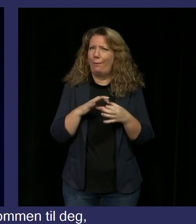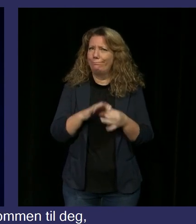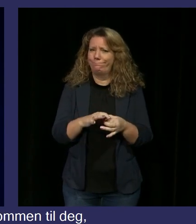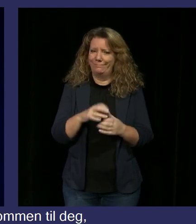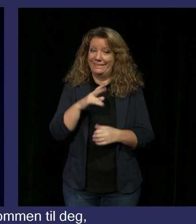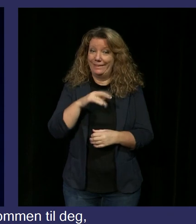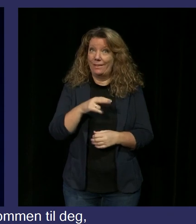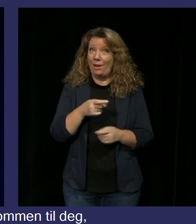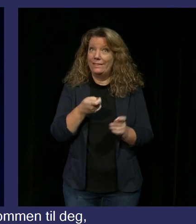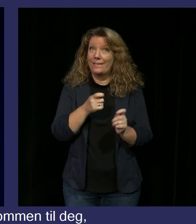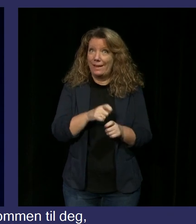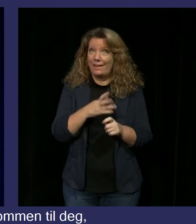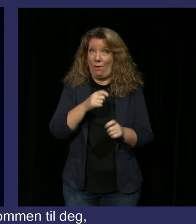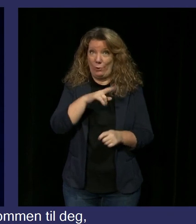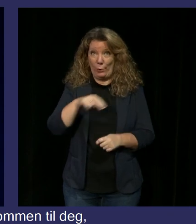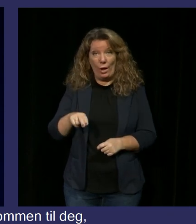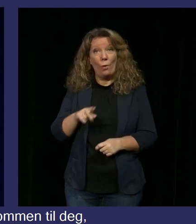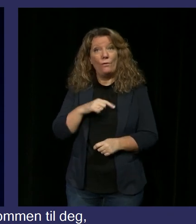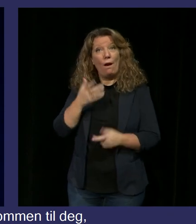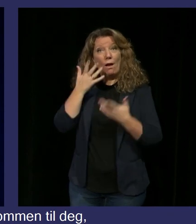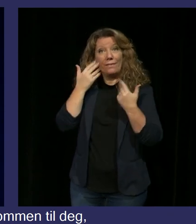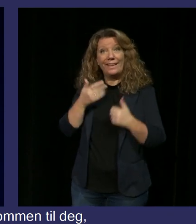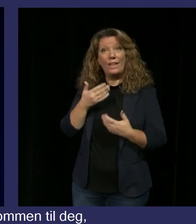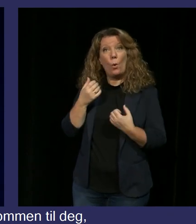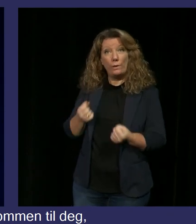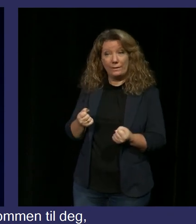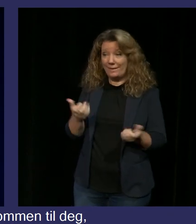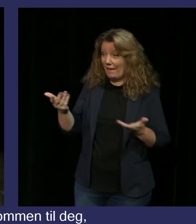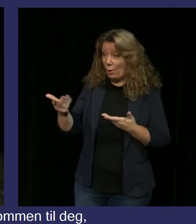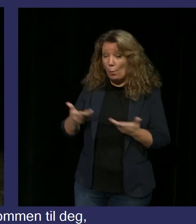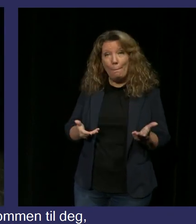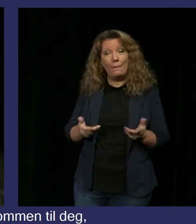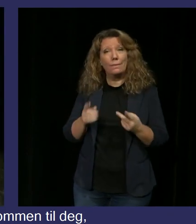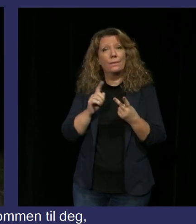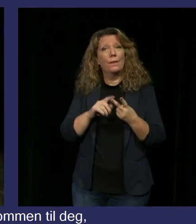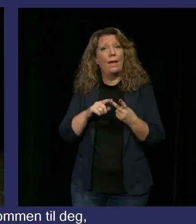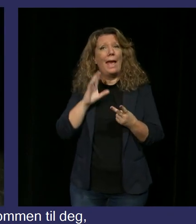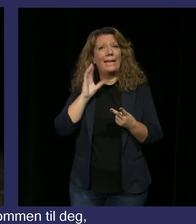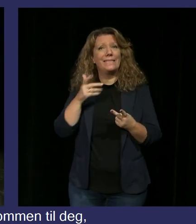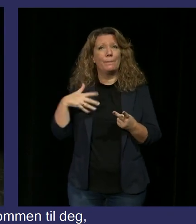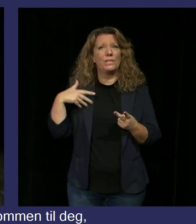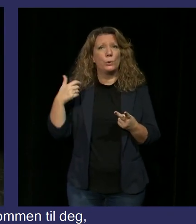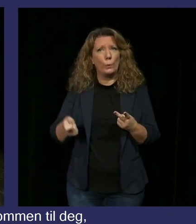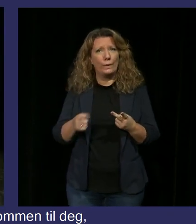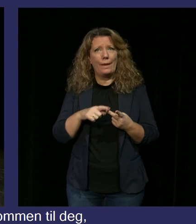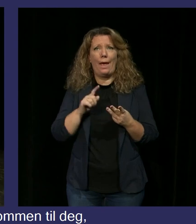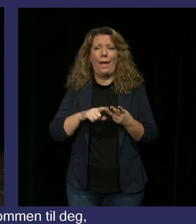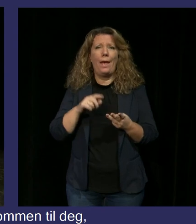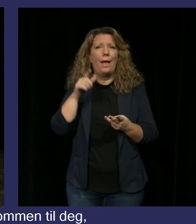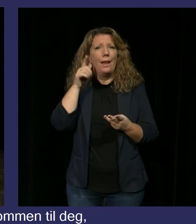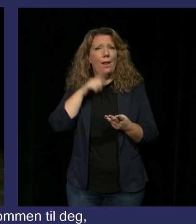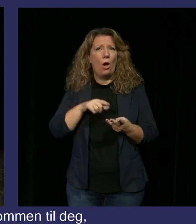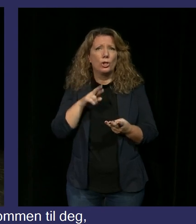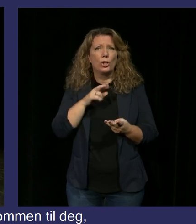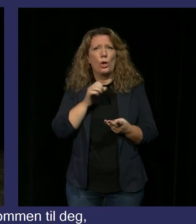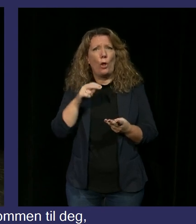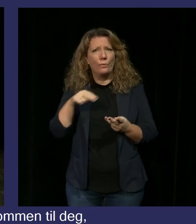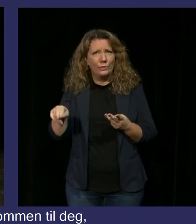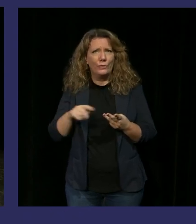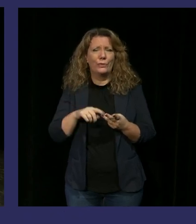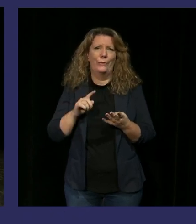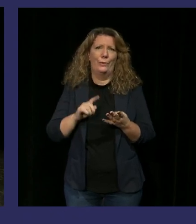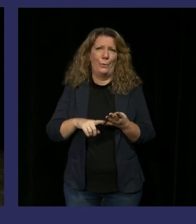til det har vi Katrine Holten, velkommen til deg, Espen Sunde, Lars Rønn og Paul Schaffi.